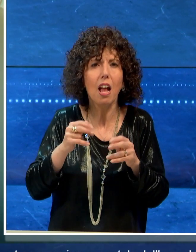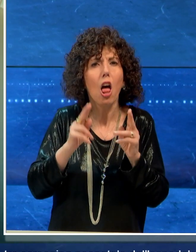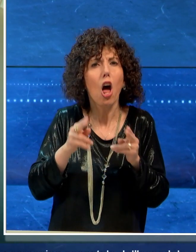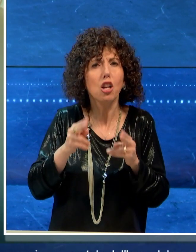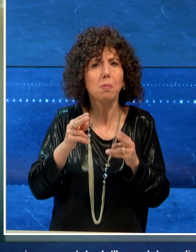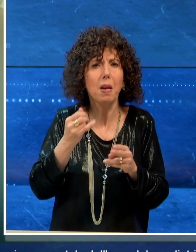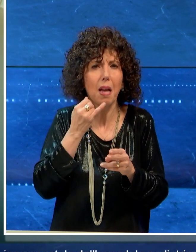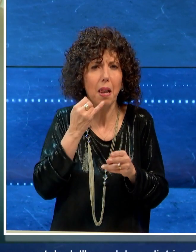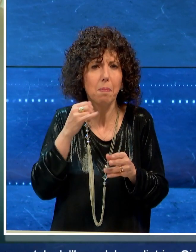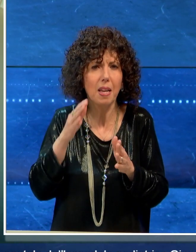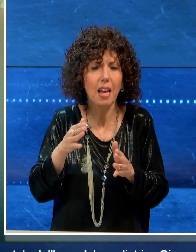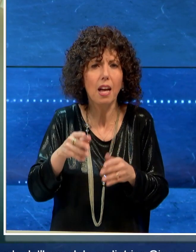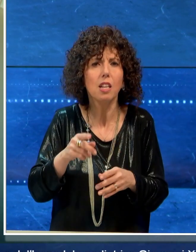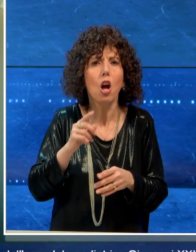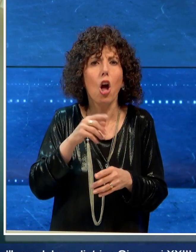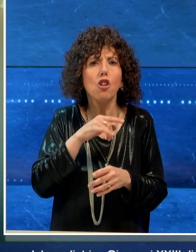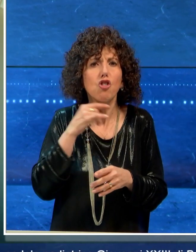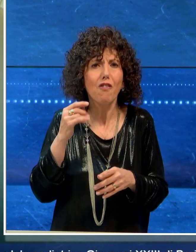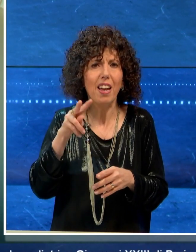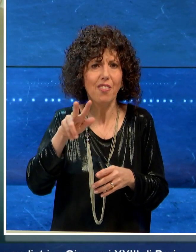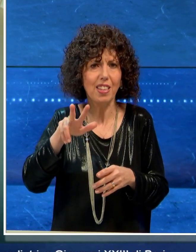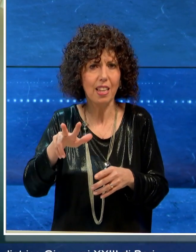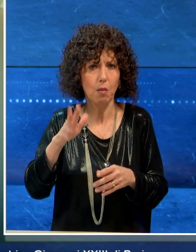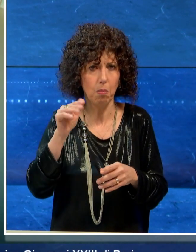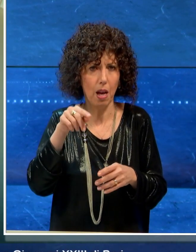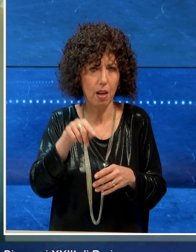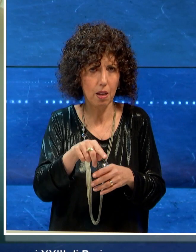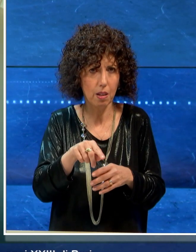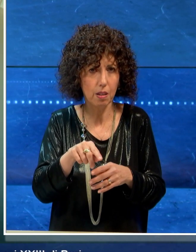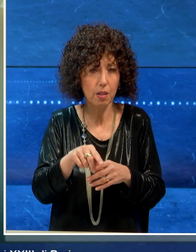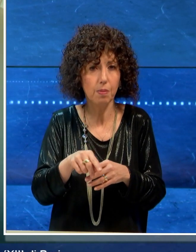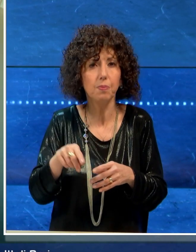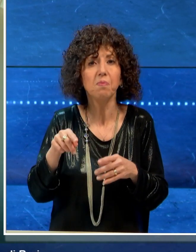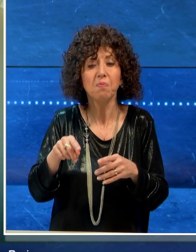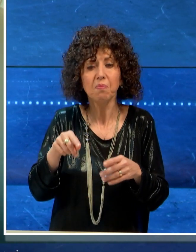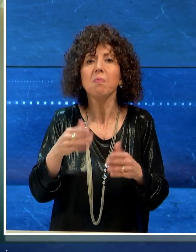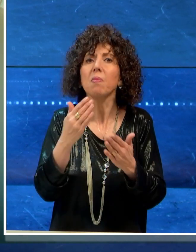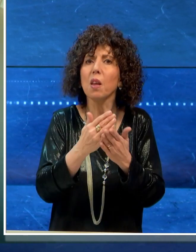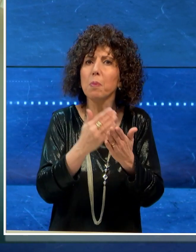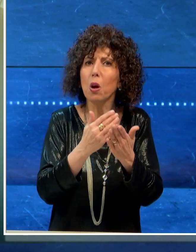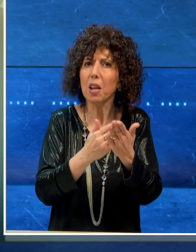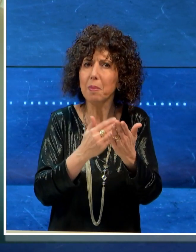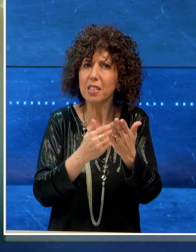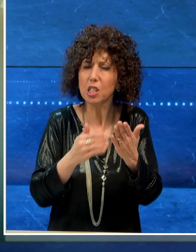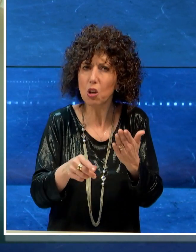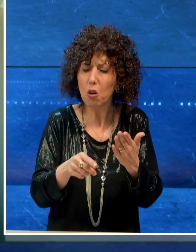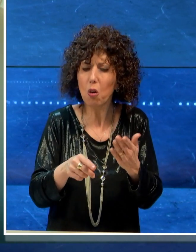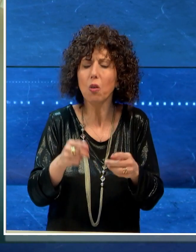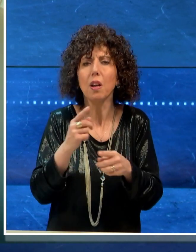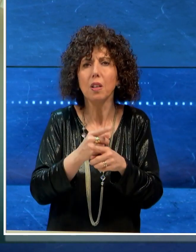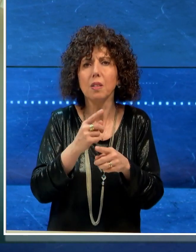pediatrico Giovanni 23o di Bari è in corso la programmazione che andrà a